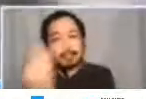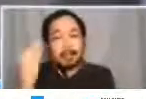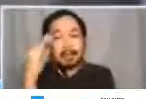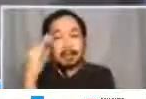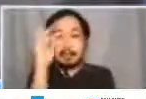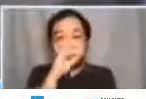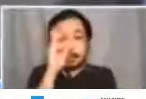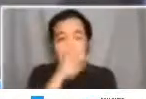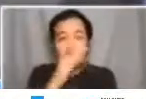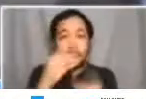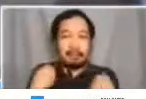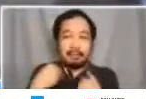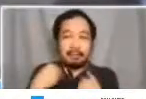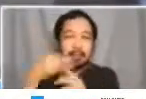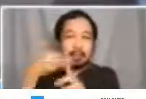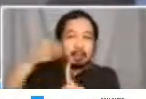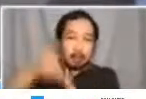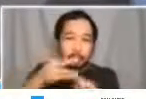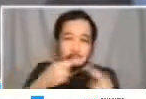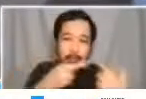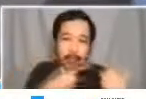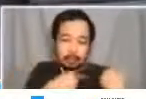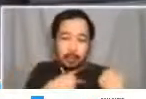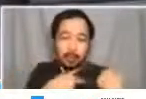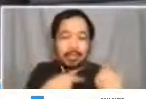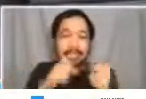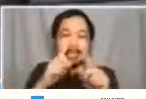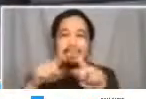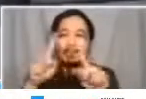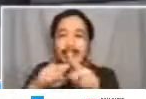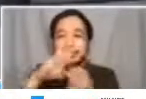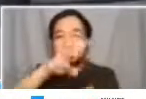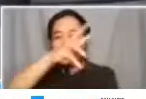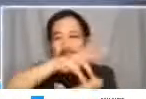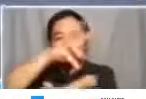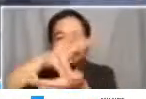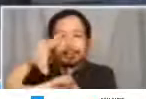mababa pa rin ang infection sa Morocco at about